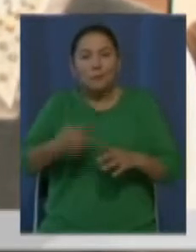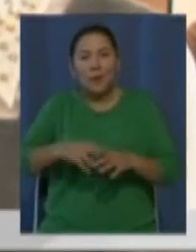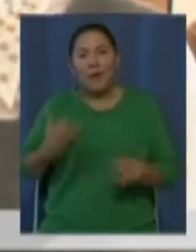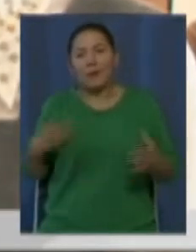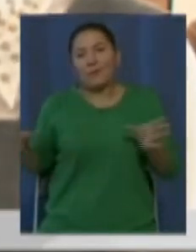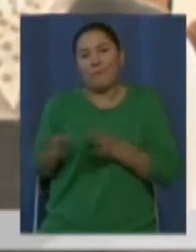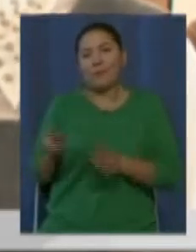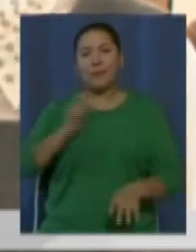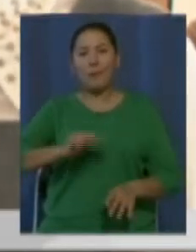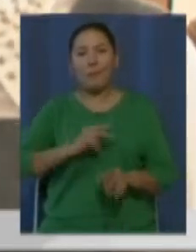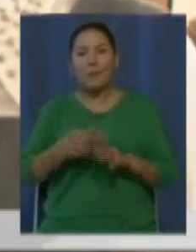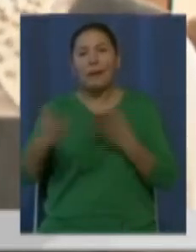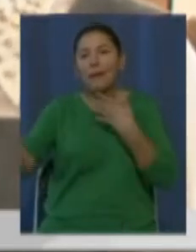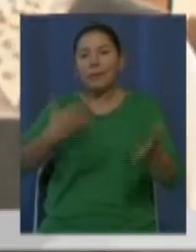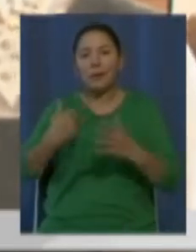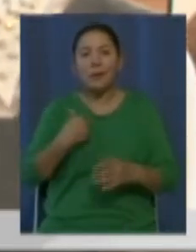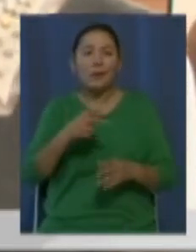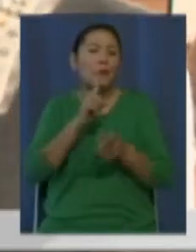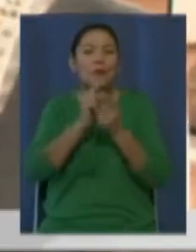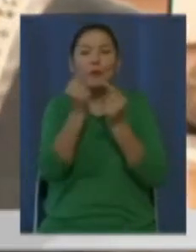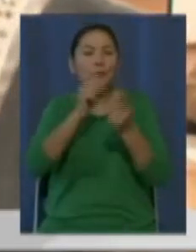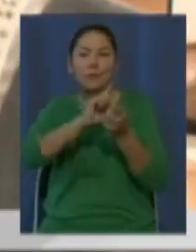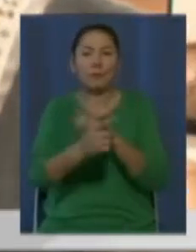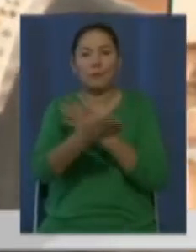алдындағы өзімнің ұстаздарым білім берген маған